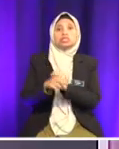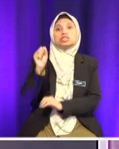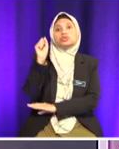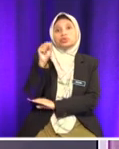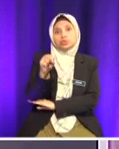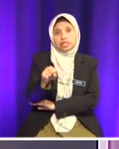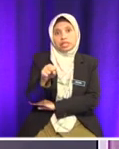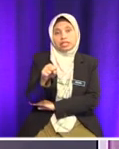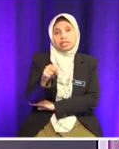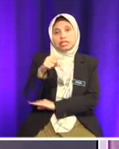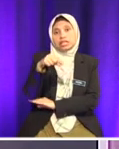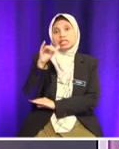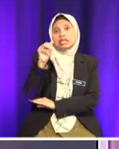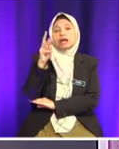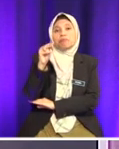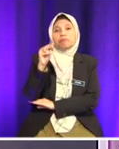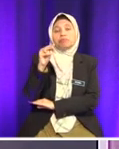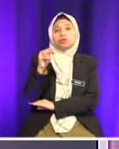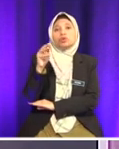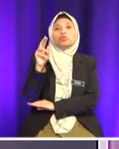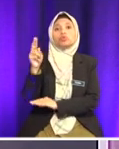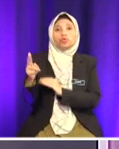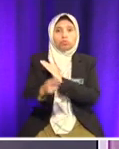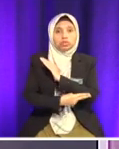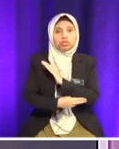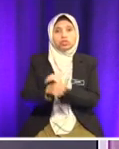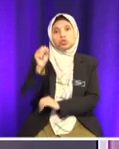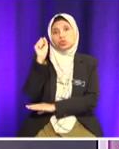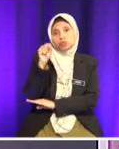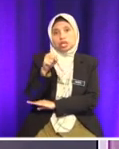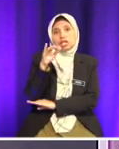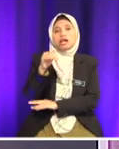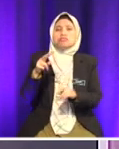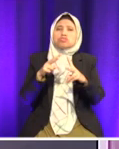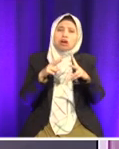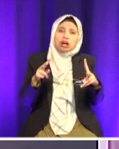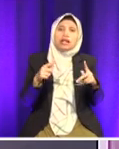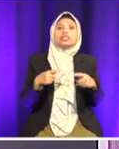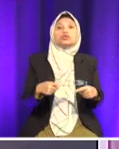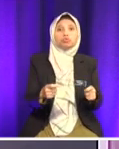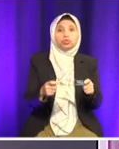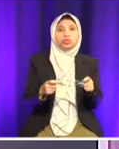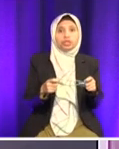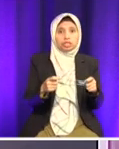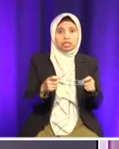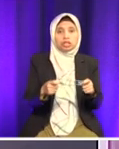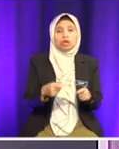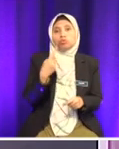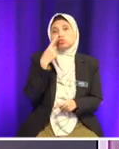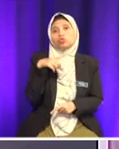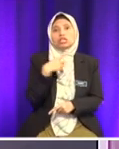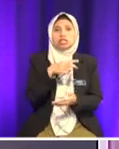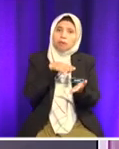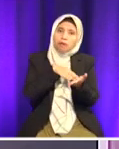sunnah ia mulai bangun malam ini hukumnya adalah sunnah sunah yang sangat-sangat dituntut dah dituntut untuk kita bangun